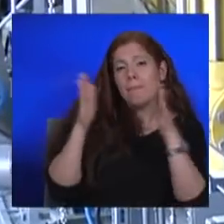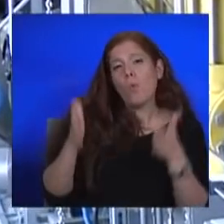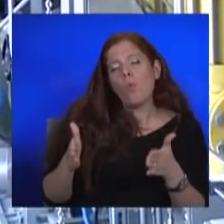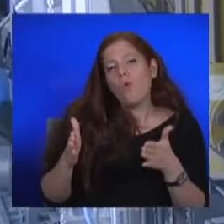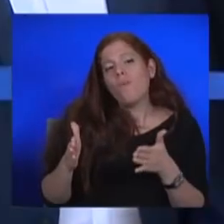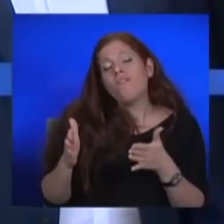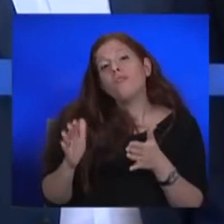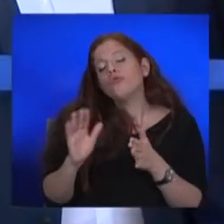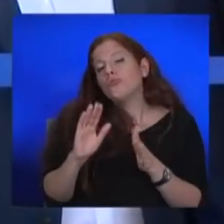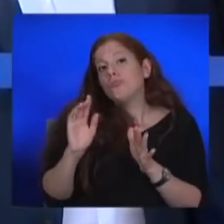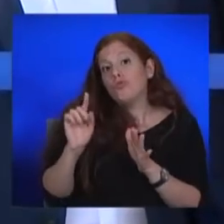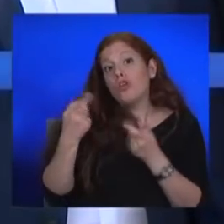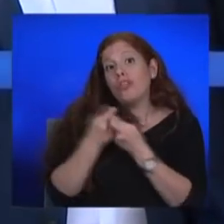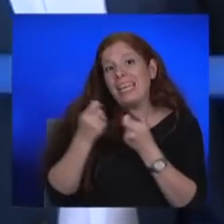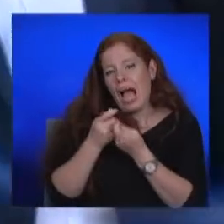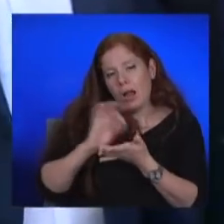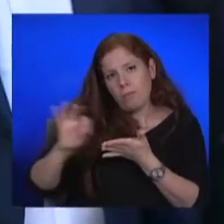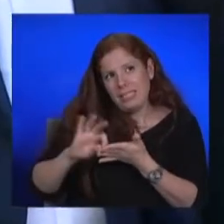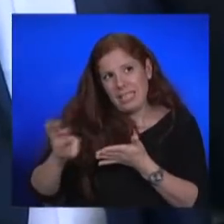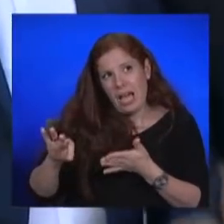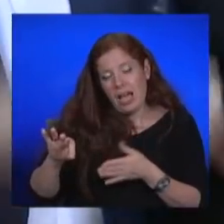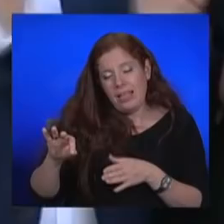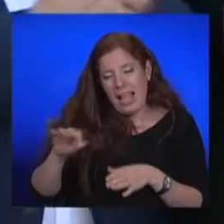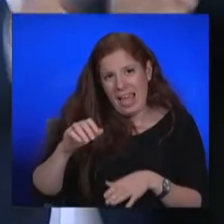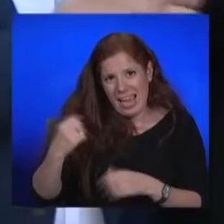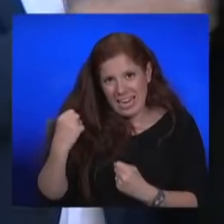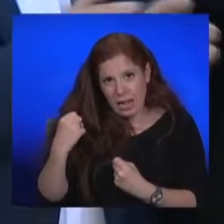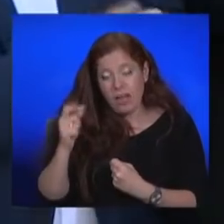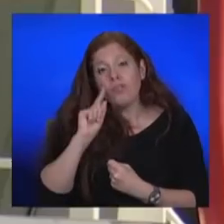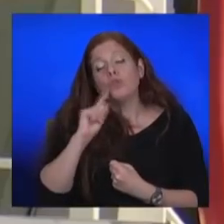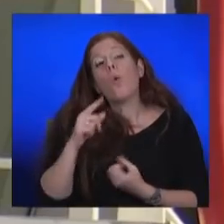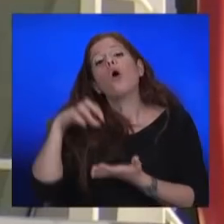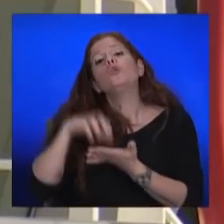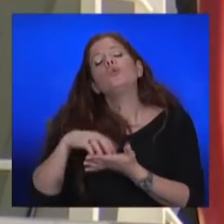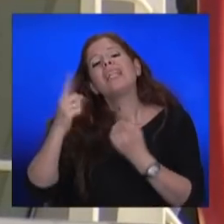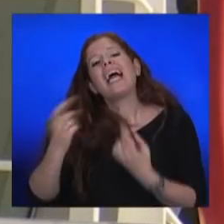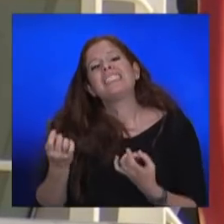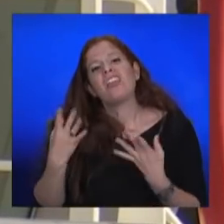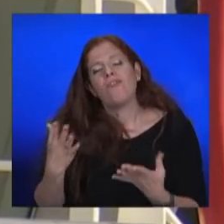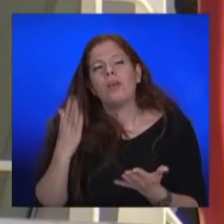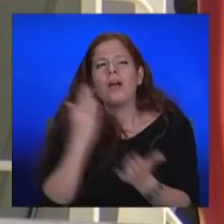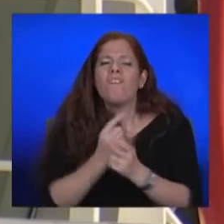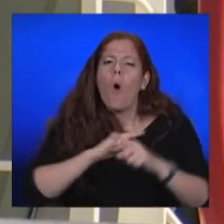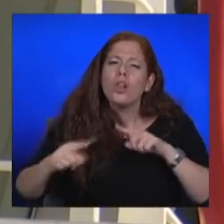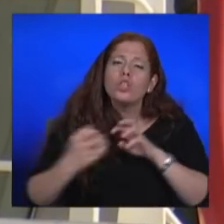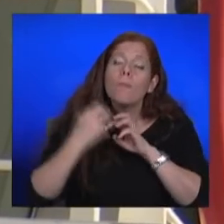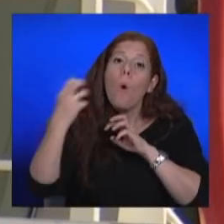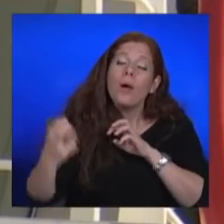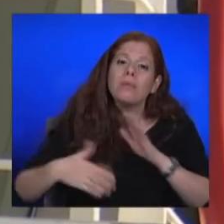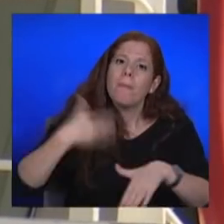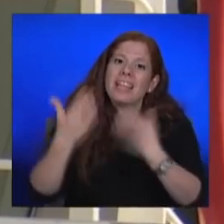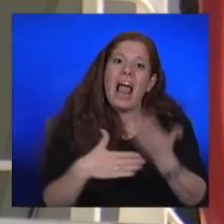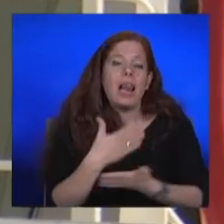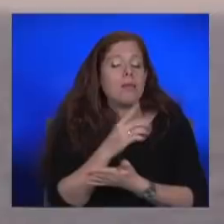למשרד האנרגיה ושמו רשות הגז הטבעי. הרשות הזאת מתנהלת כבר חודשים ארוכים בניגוד לחוק, ללא שום נציגות